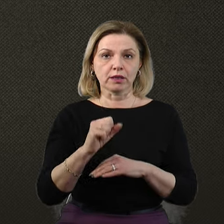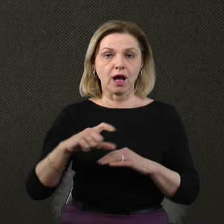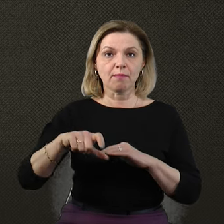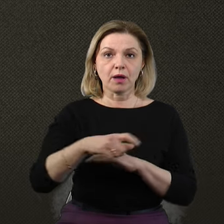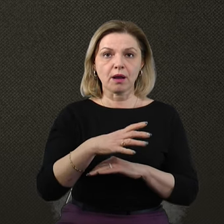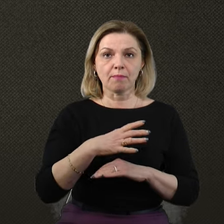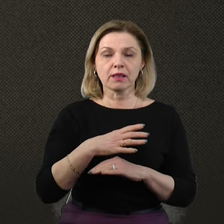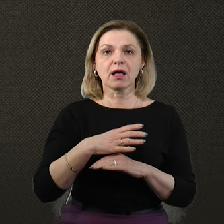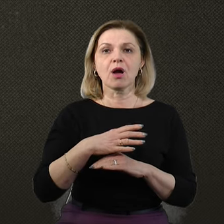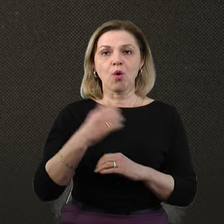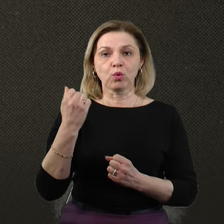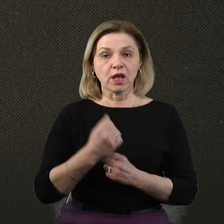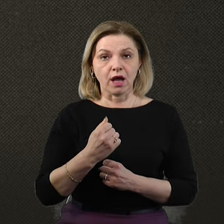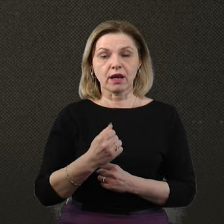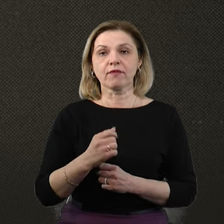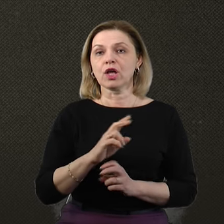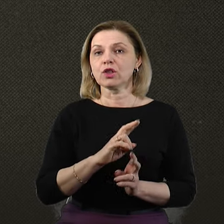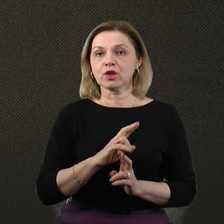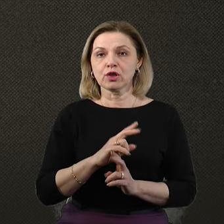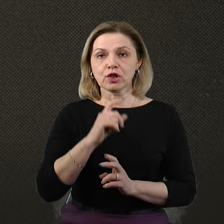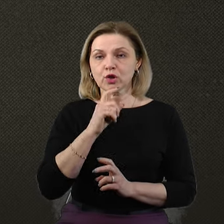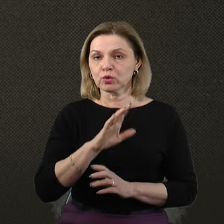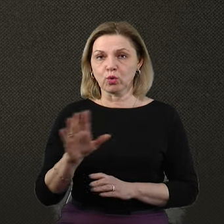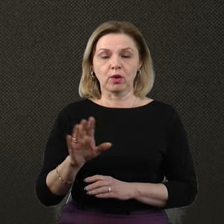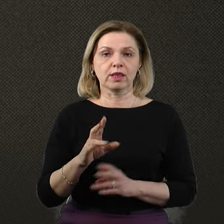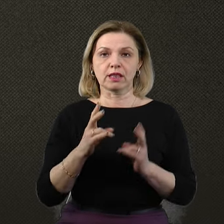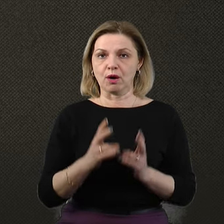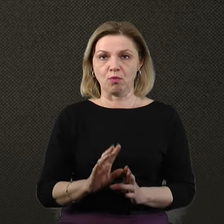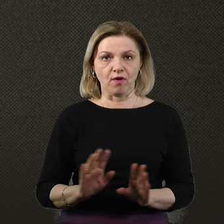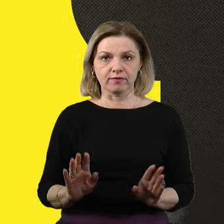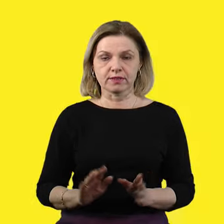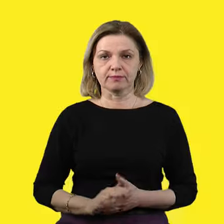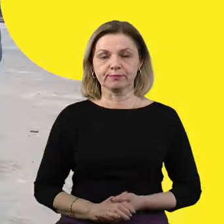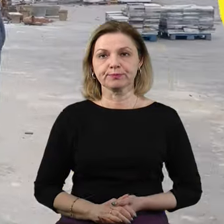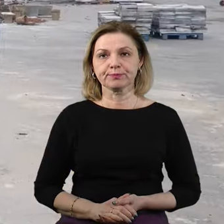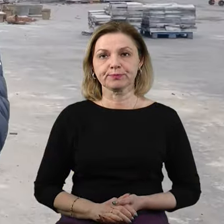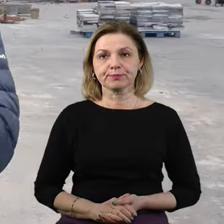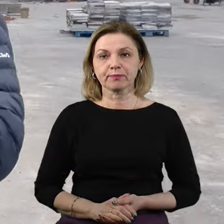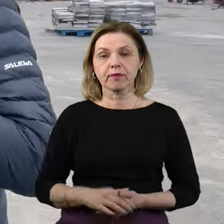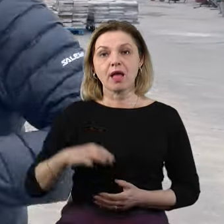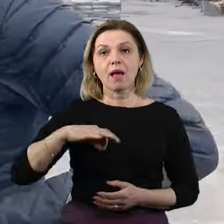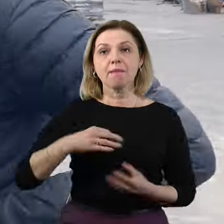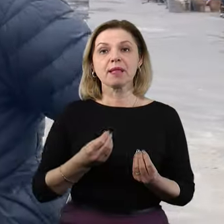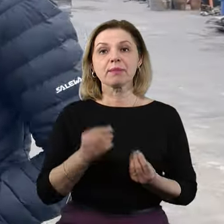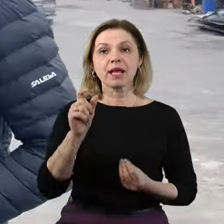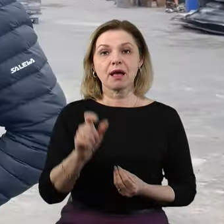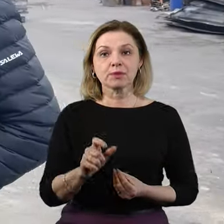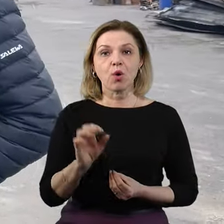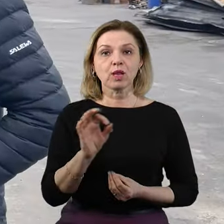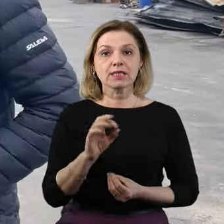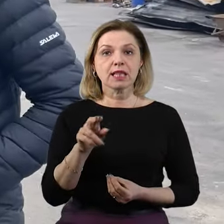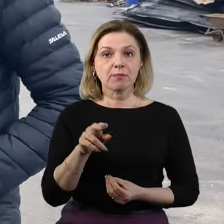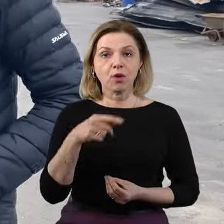зазнало мінометних ударів ніхто не травмувався повідомили у Миколаївській ОВА підприємець Олександр